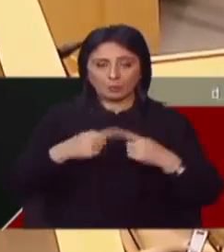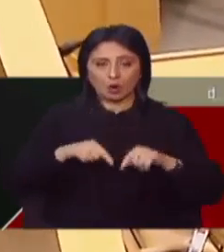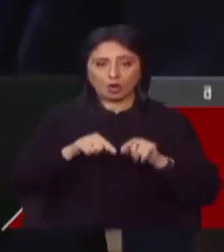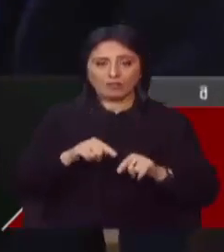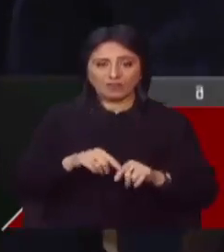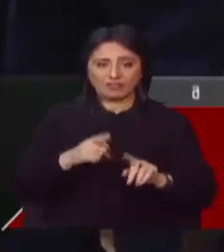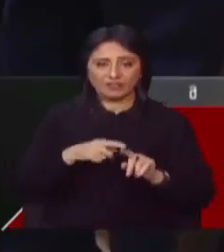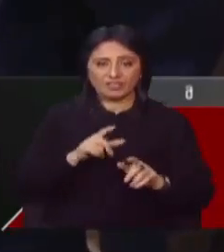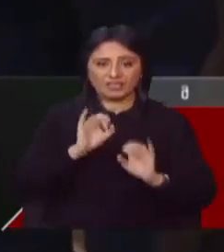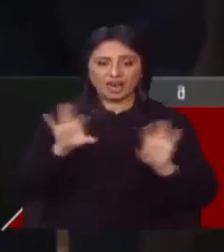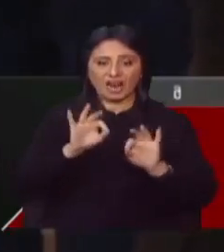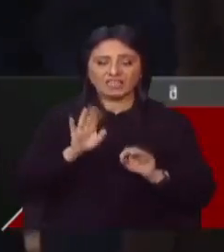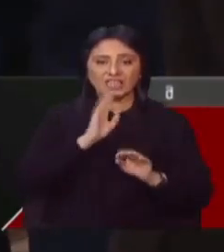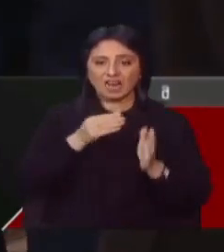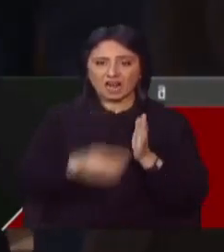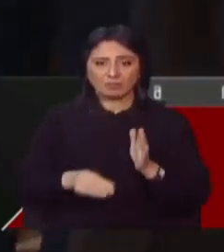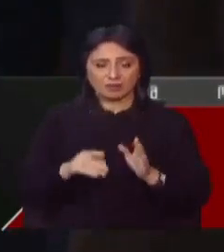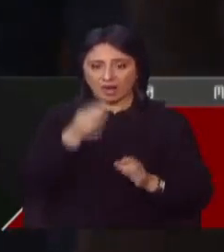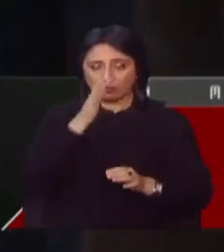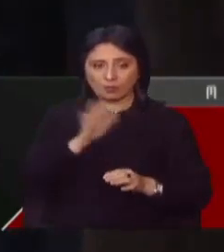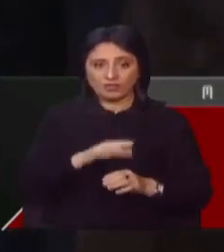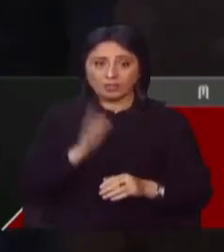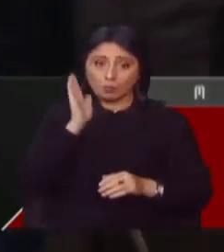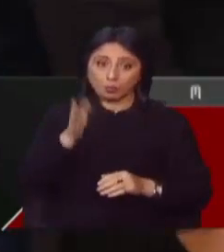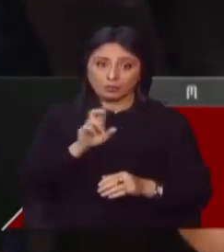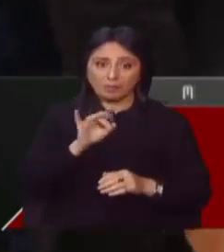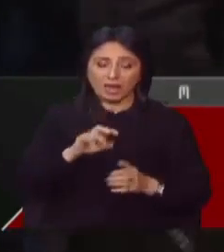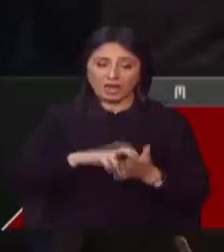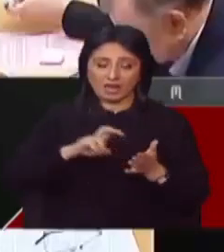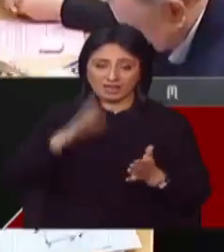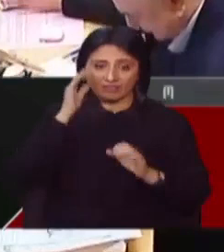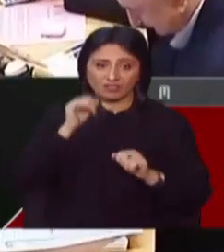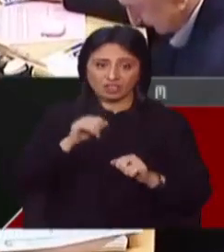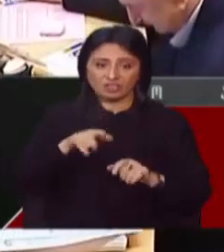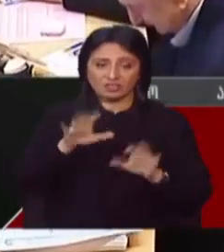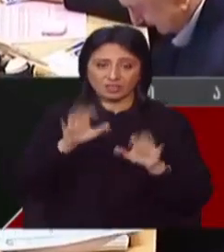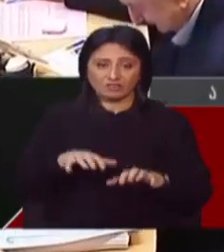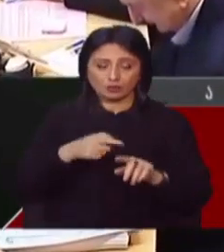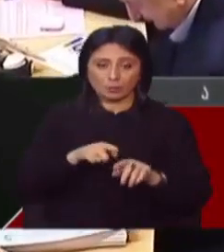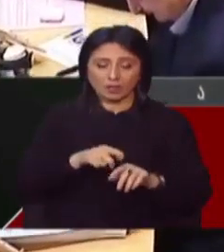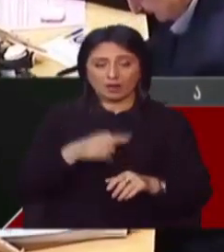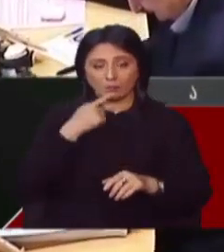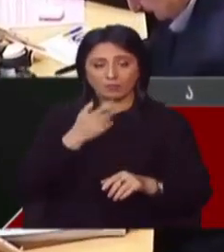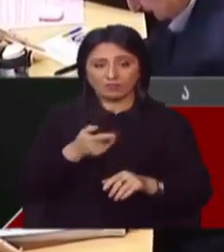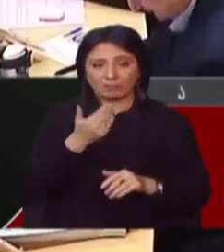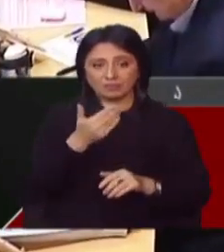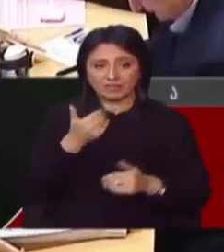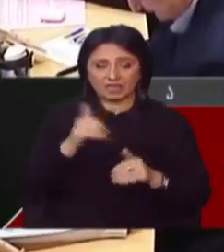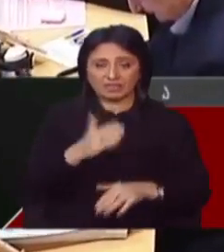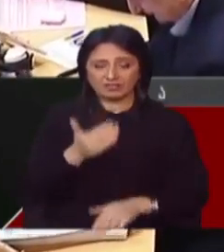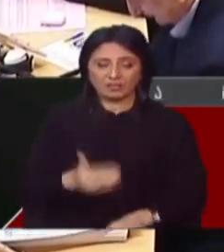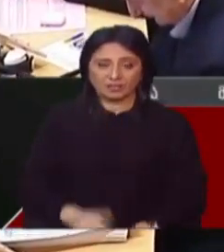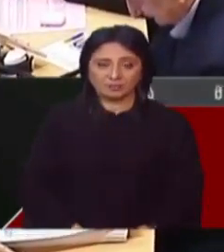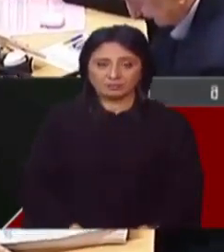organoshi seksisturi ganzkhadebebi ar moston, tumtsa datoebs tu ara Beraya tavdatsvis komitetis tavmshdomaris posts amboben rom es misi